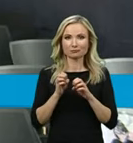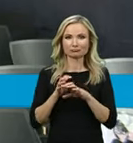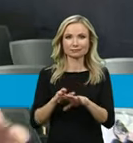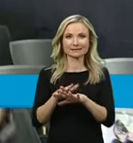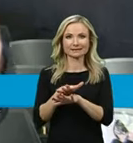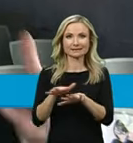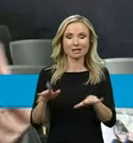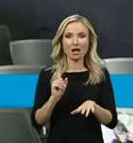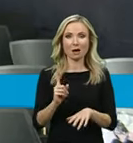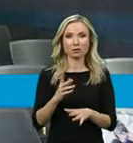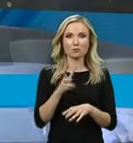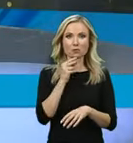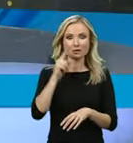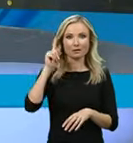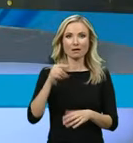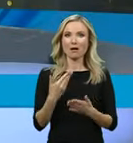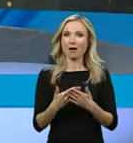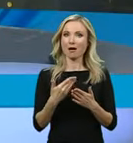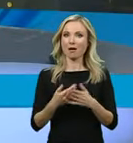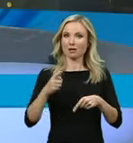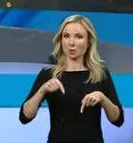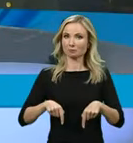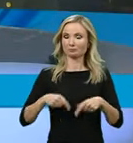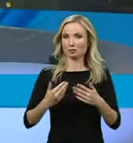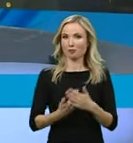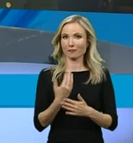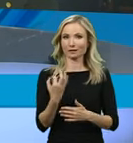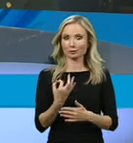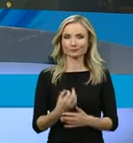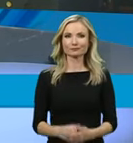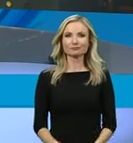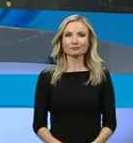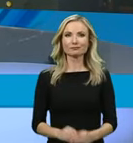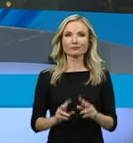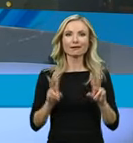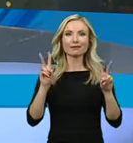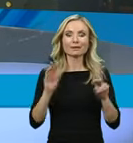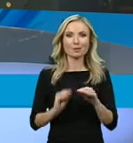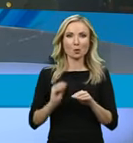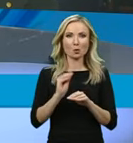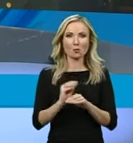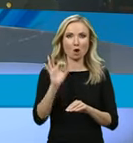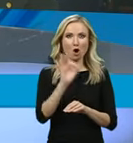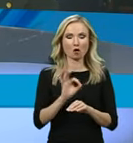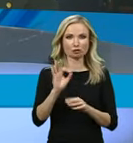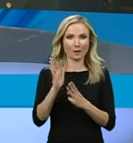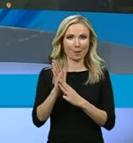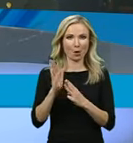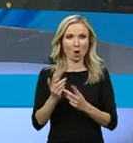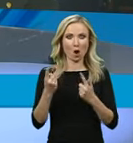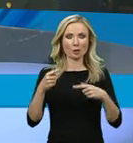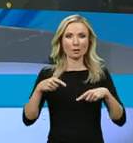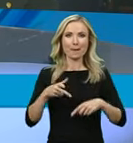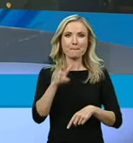věděli, ano, je tady nový trend. Téma doplní Ondřej Moravčík z policejního prezidia. Přeju vám dobrý den. Povězte prosím, už je